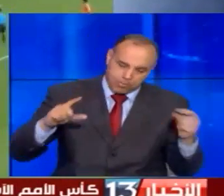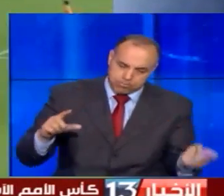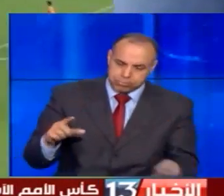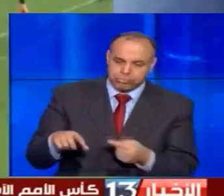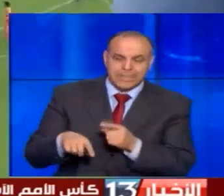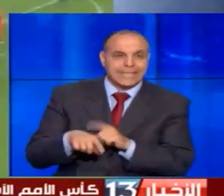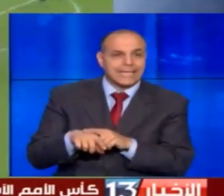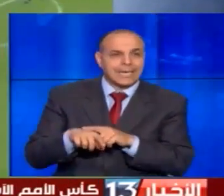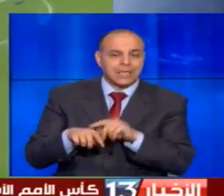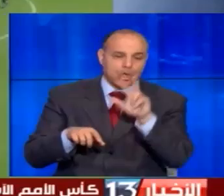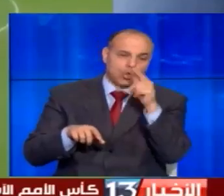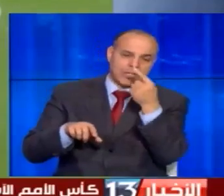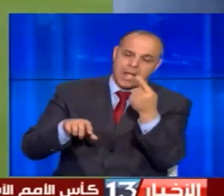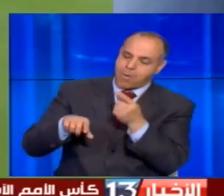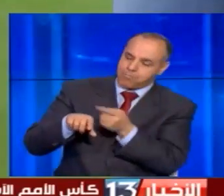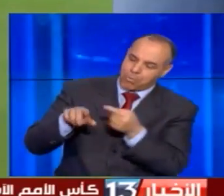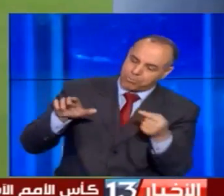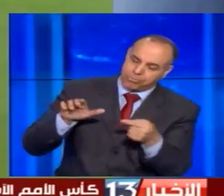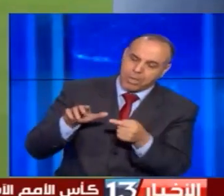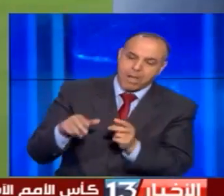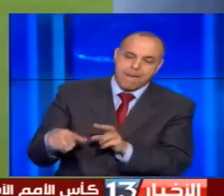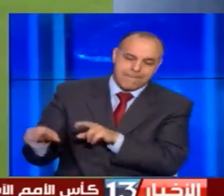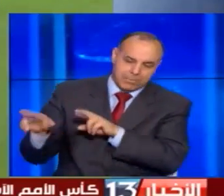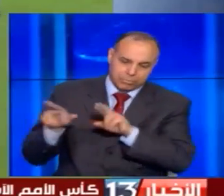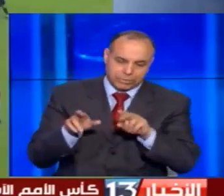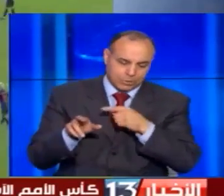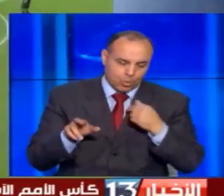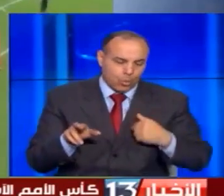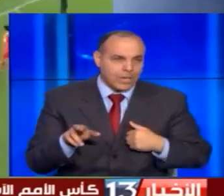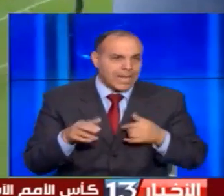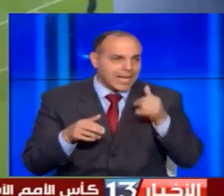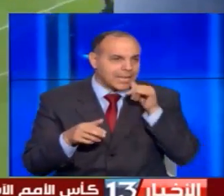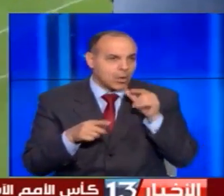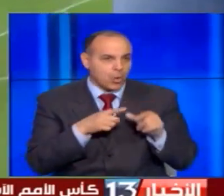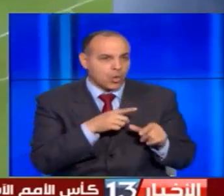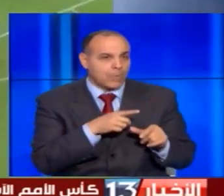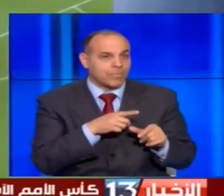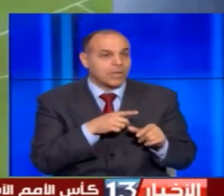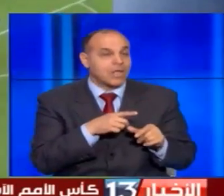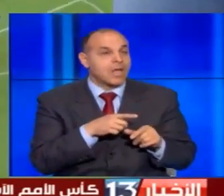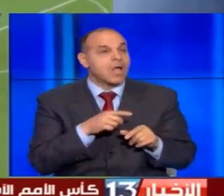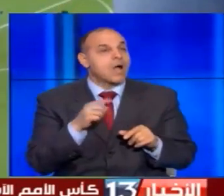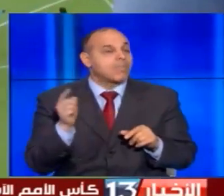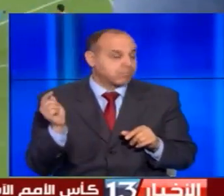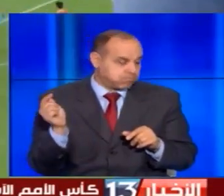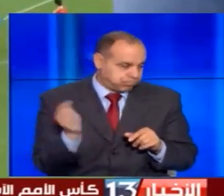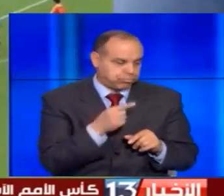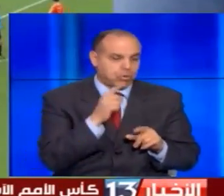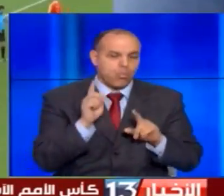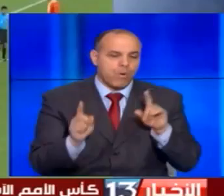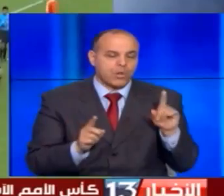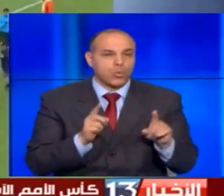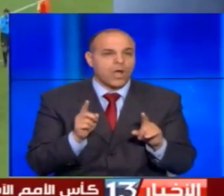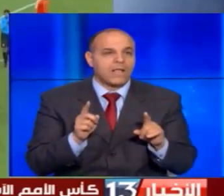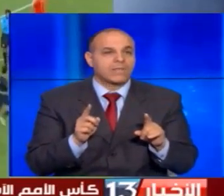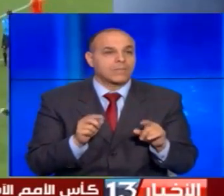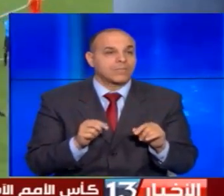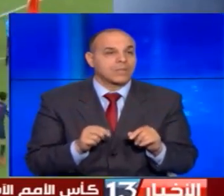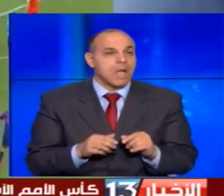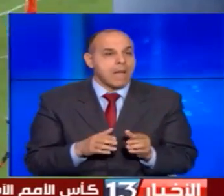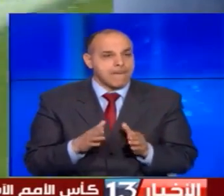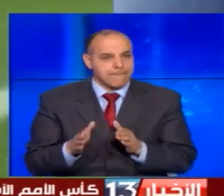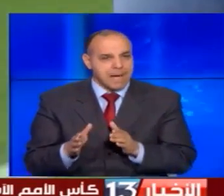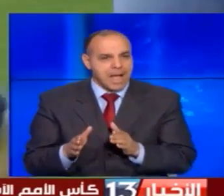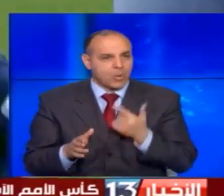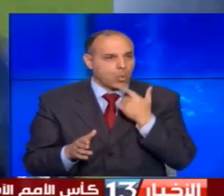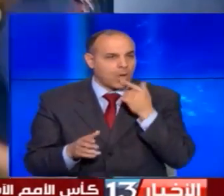الدقيقة 31 قبل أن يعود أبناء الفني الإيطالي العجوز مارتشيلو ليبي ويدركوا التعادل عبر النجم زاوز هي الذي